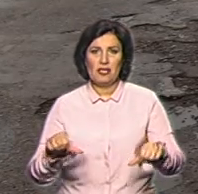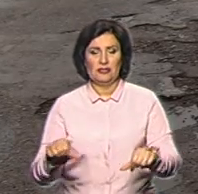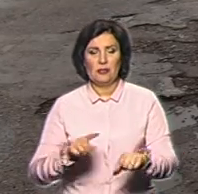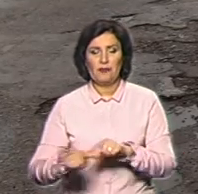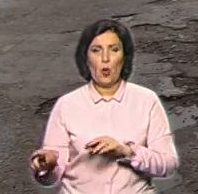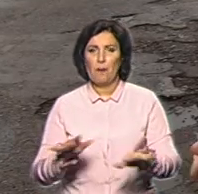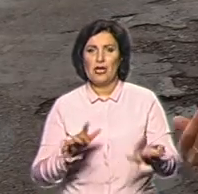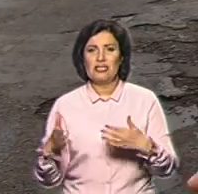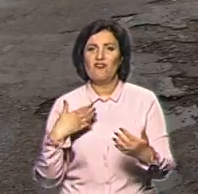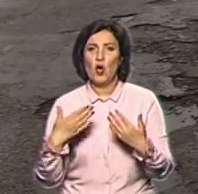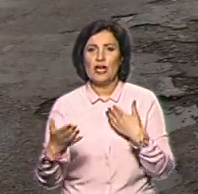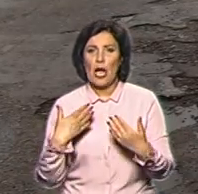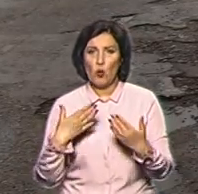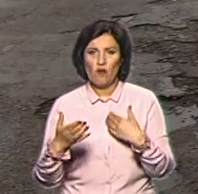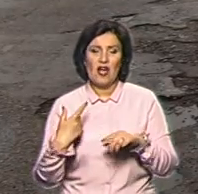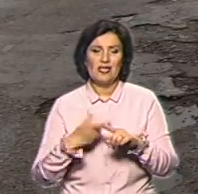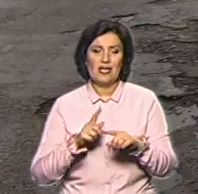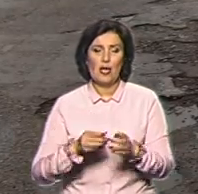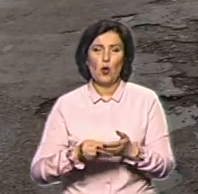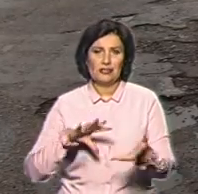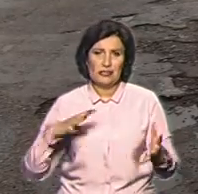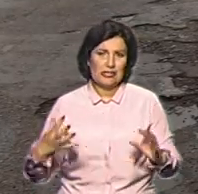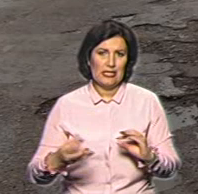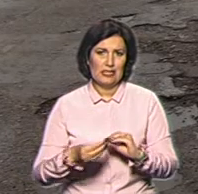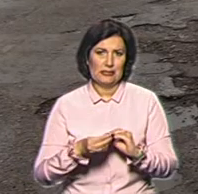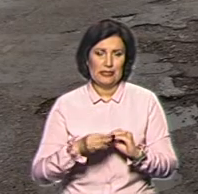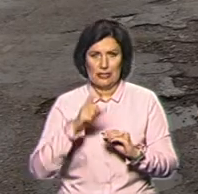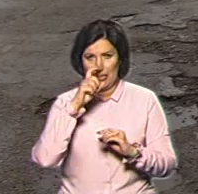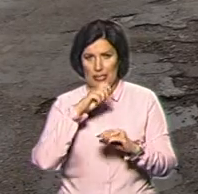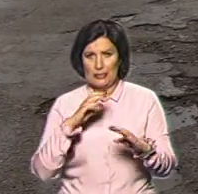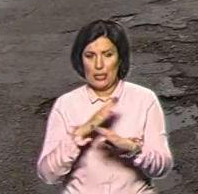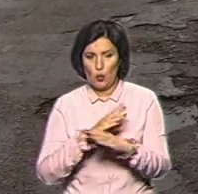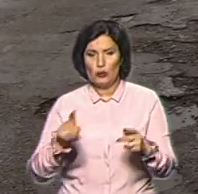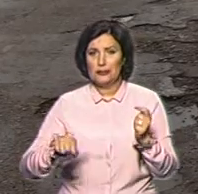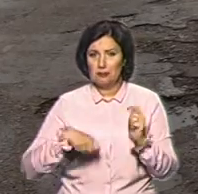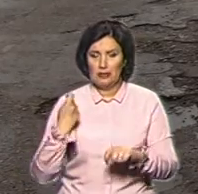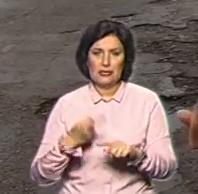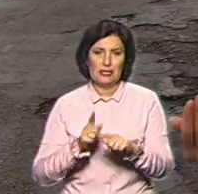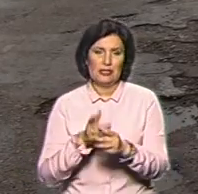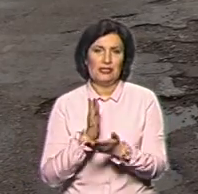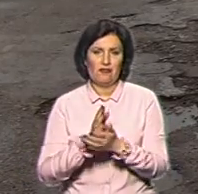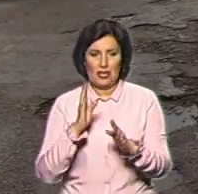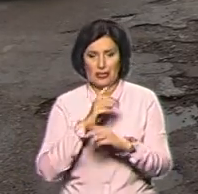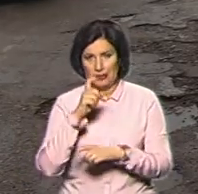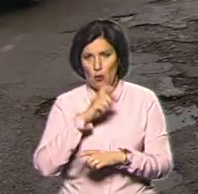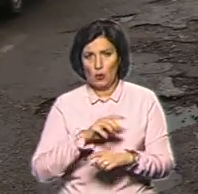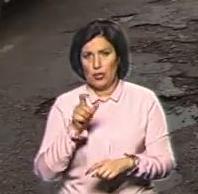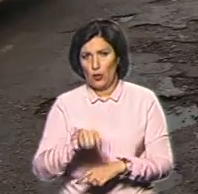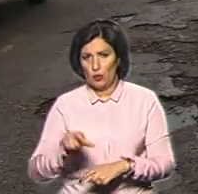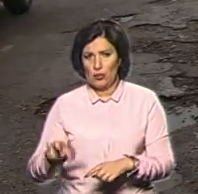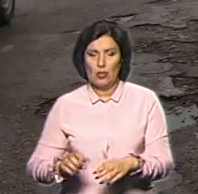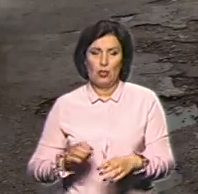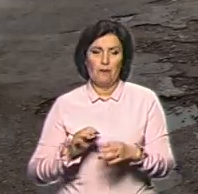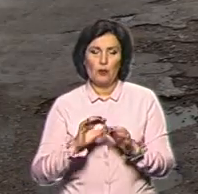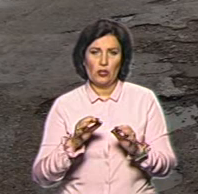оперативного реагування, яка і оцінить наслідки негоди, так, збитки, які завдала негода людям. Тож